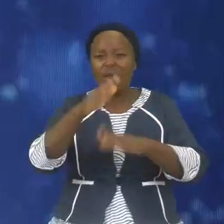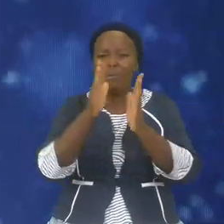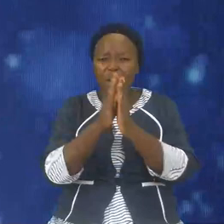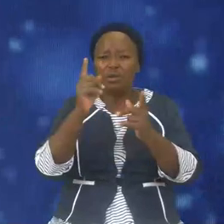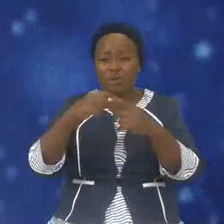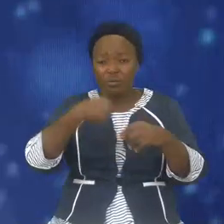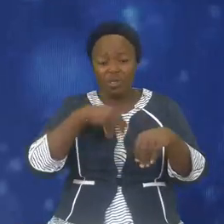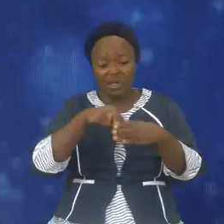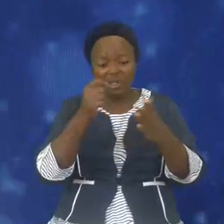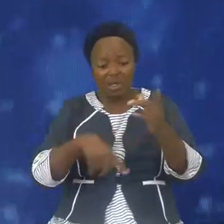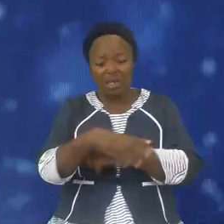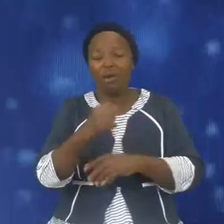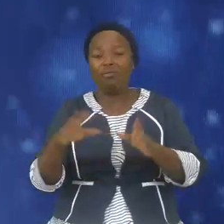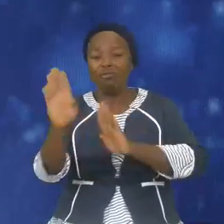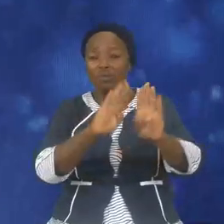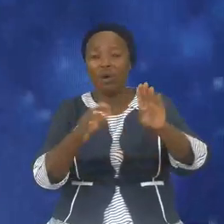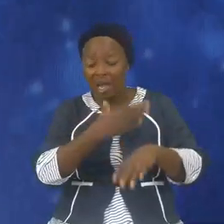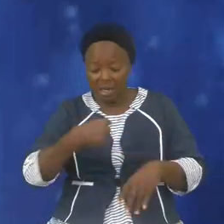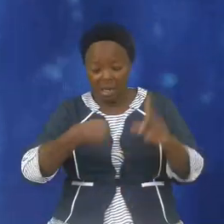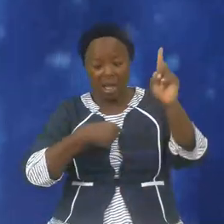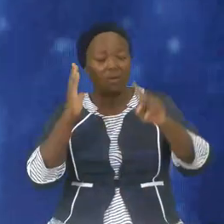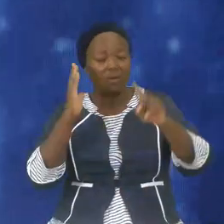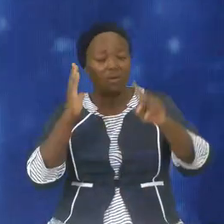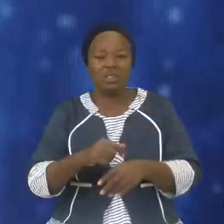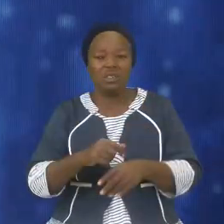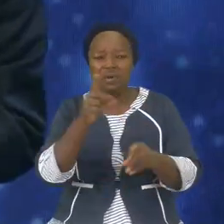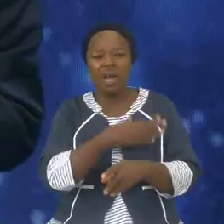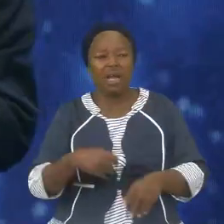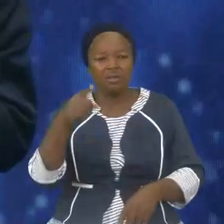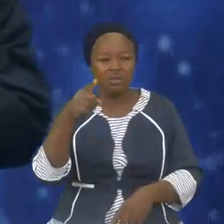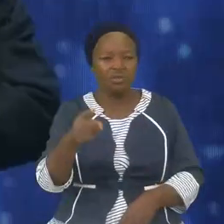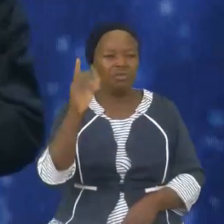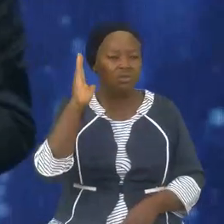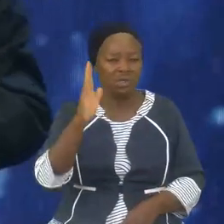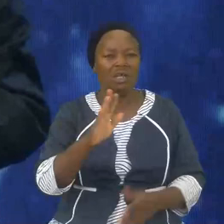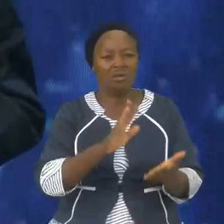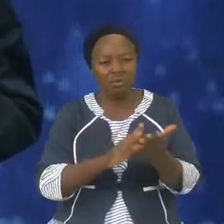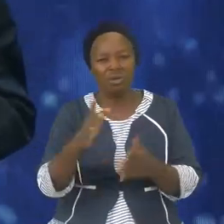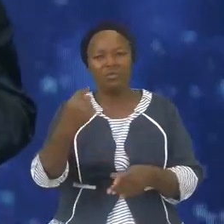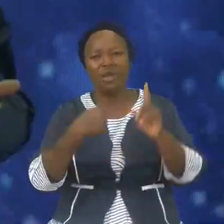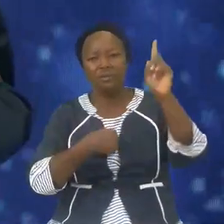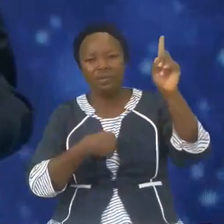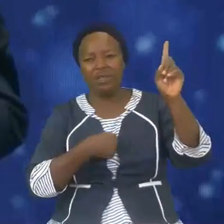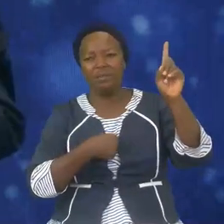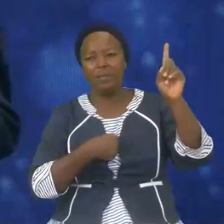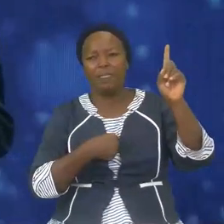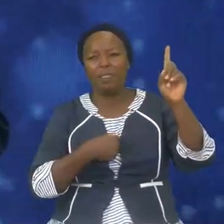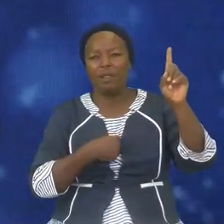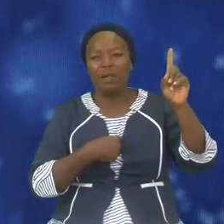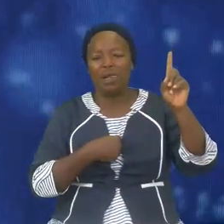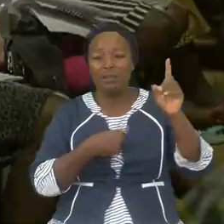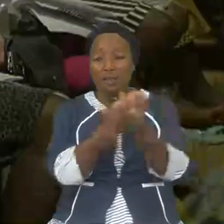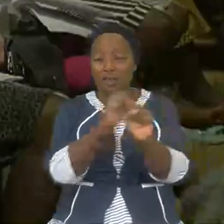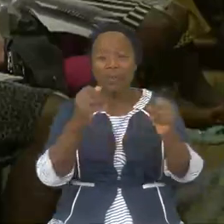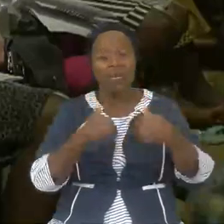au jour de la détresse, je te délivrerai et tu me glorifieras.